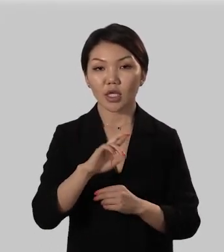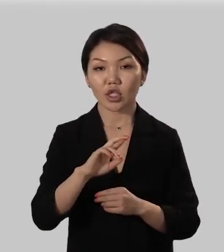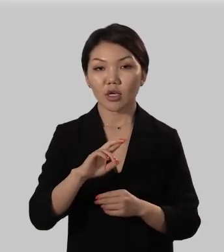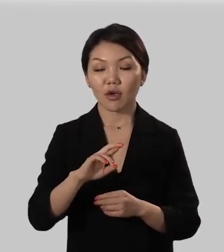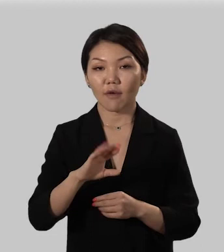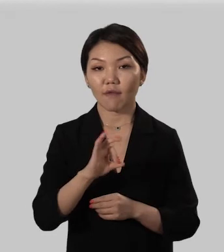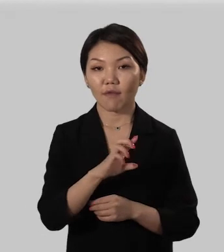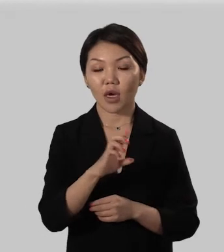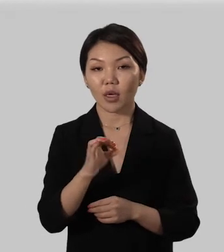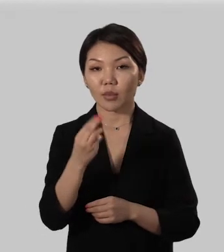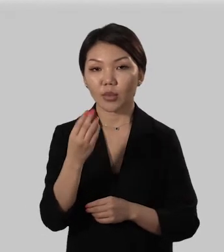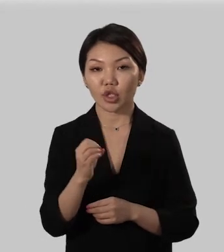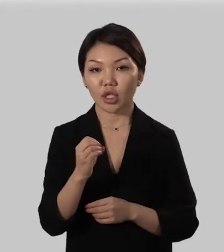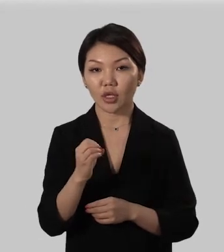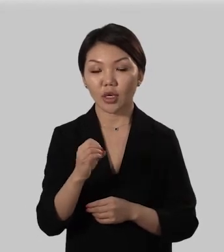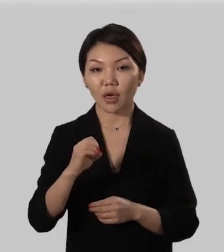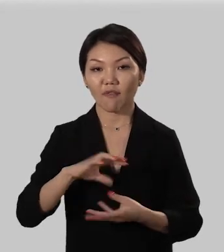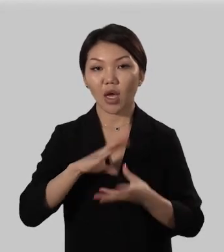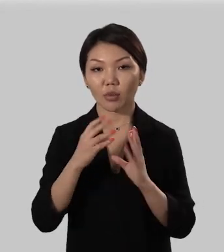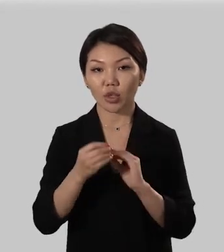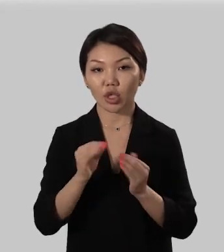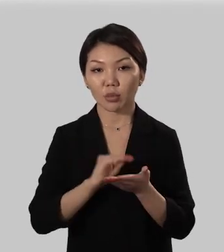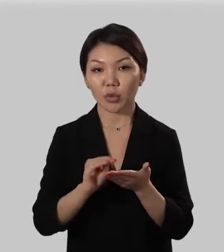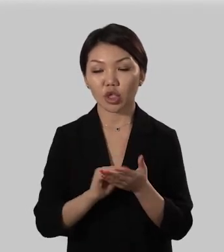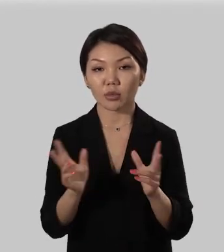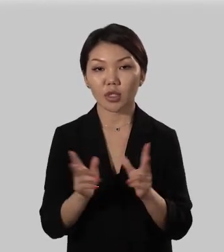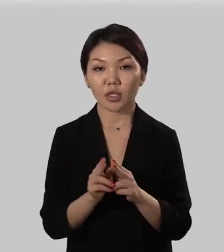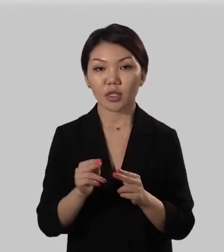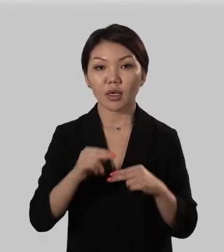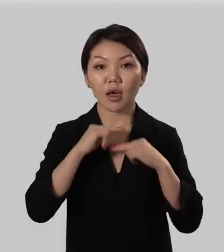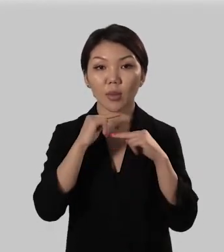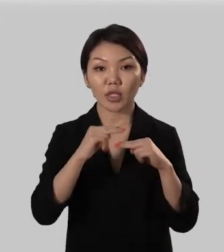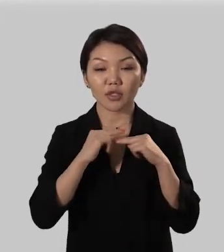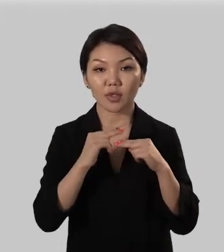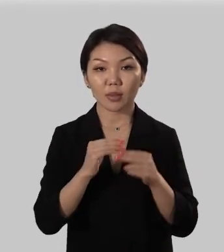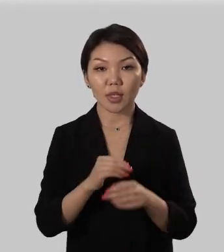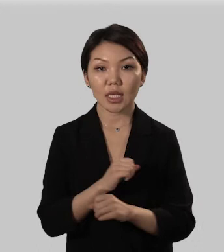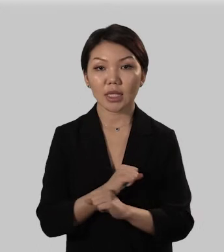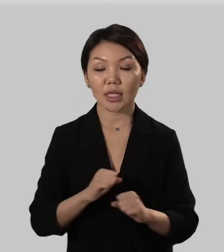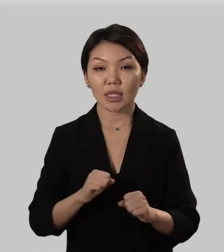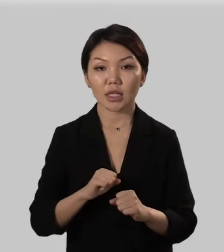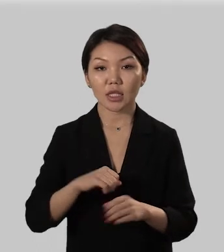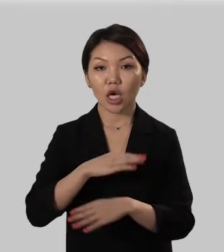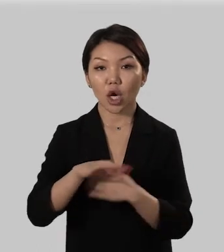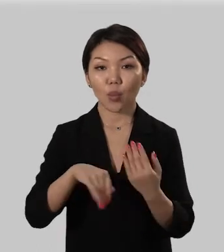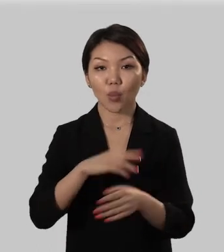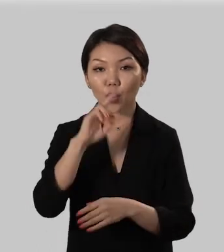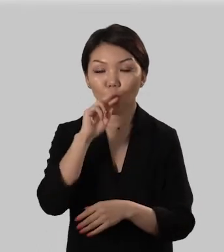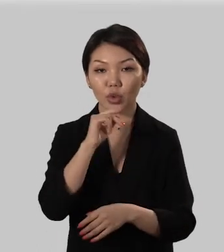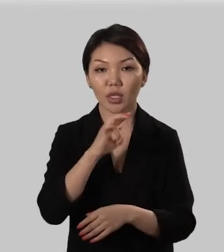вообще напишем слитно обратите внимание нельзя путать